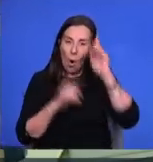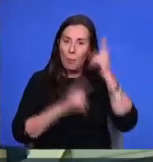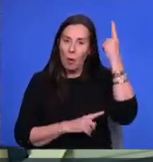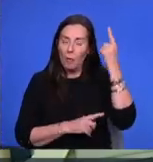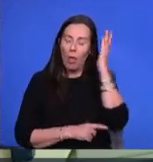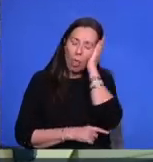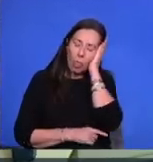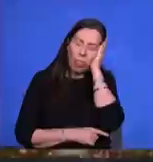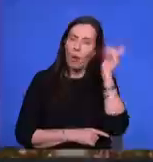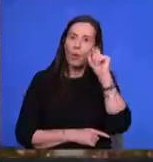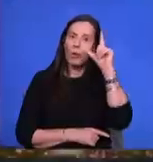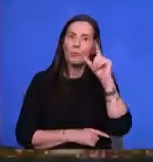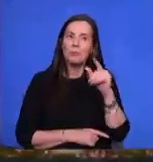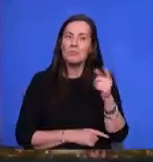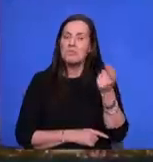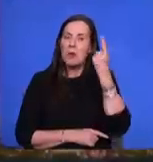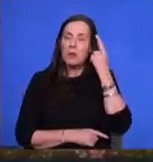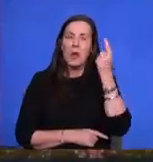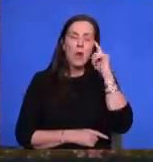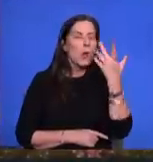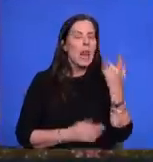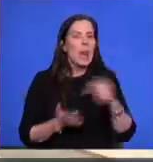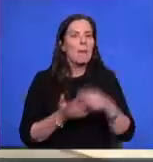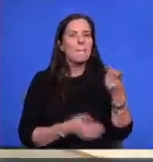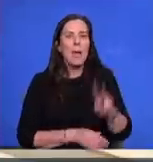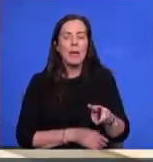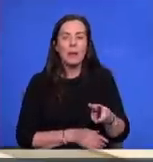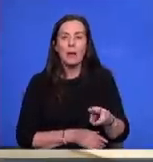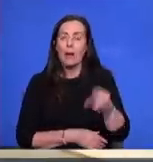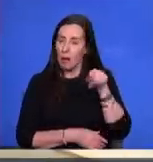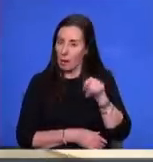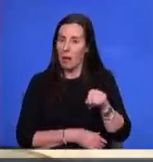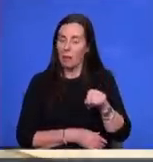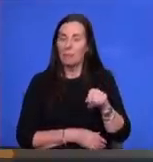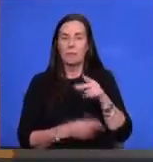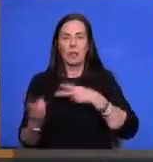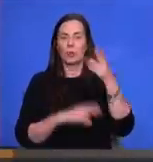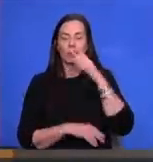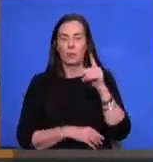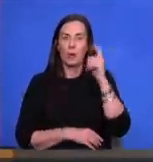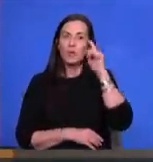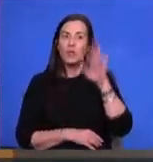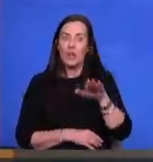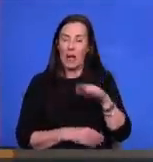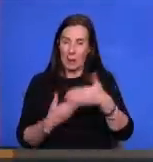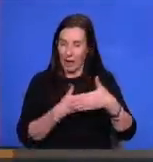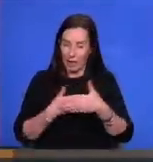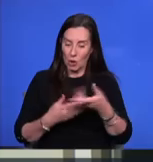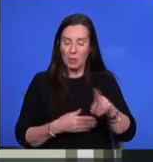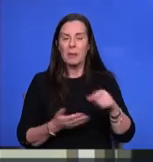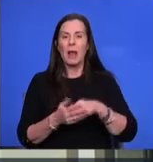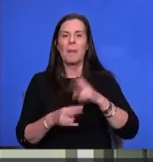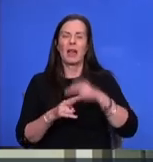משנתה. לפי שעה לא ידוע מה בדיוק גרם למותה, שנקבע גם כן בשערי צדק. אנחנו חושבים שגם המקרה שלה זה מחלה